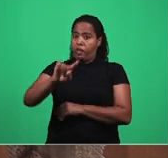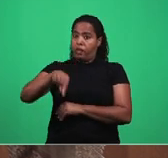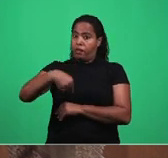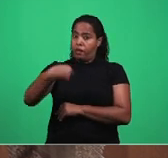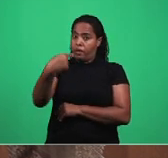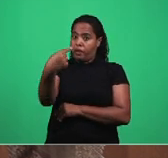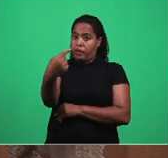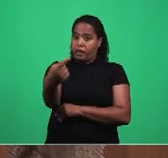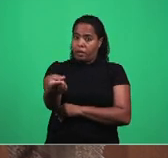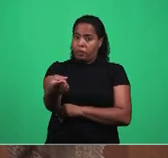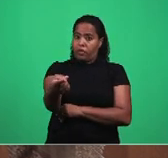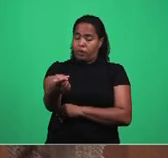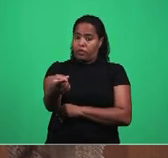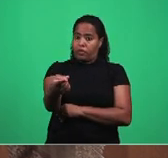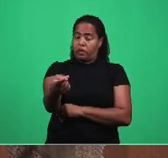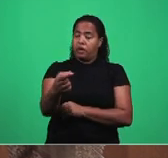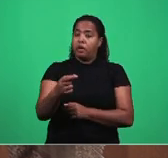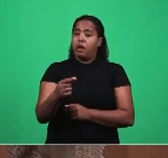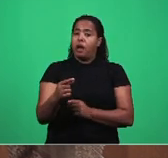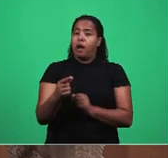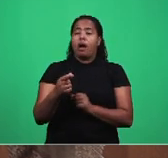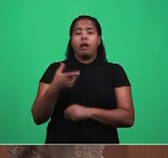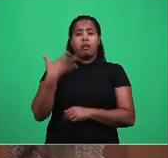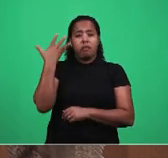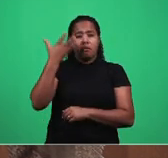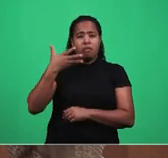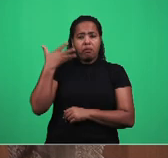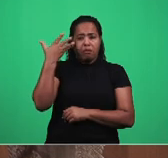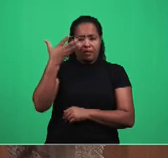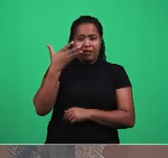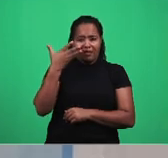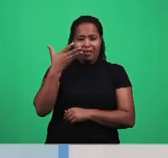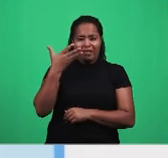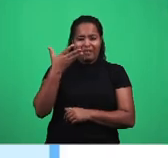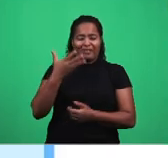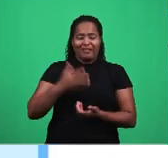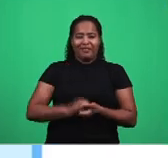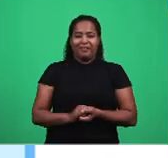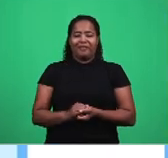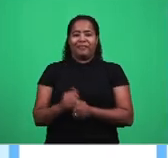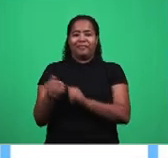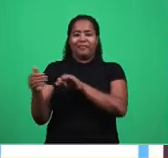de cette louange, nous allons voir la parole qui nous sera adressée.